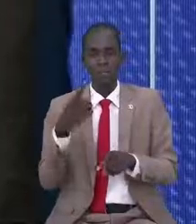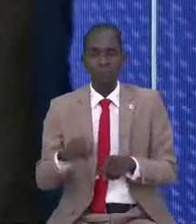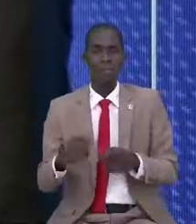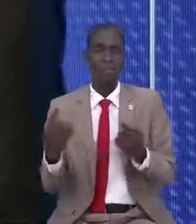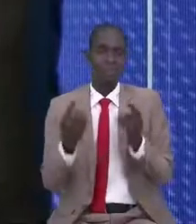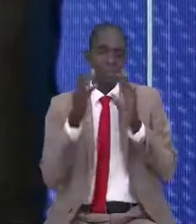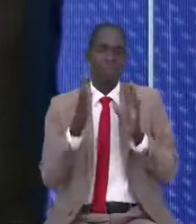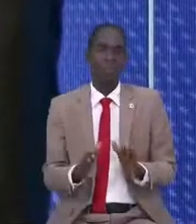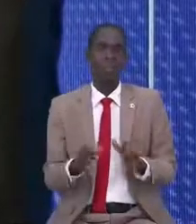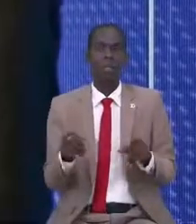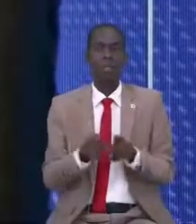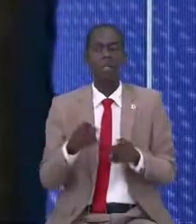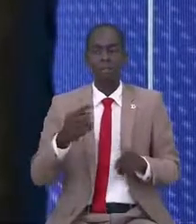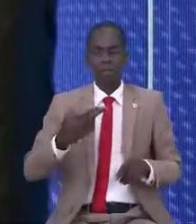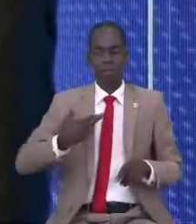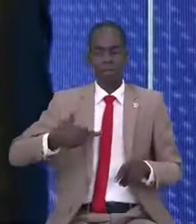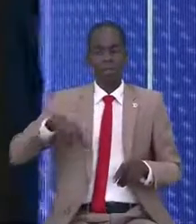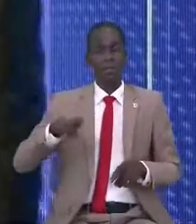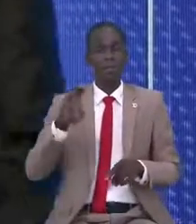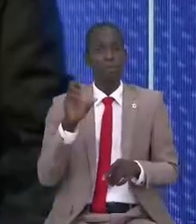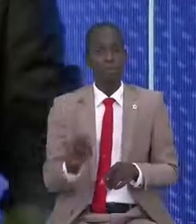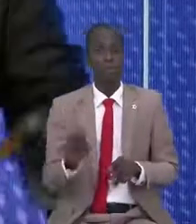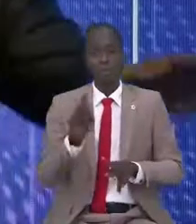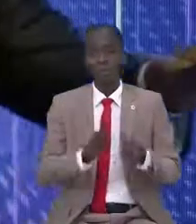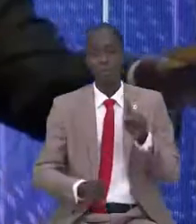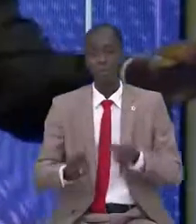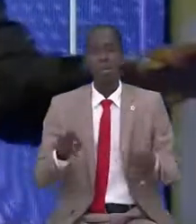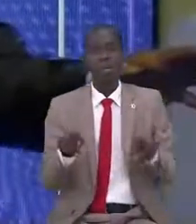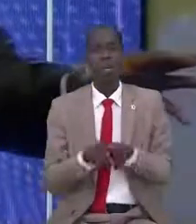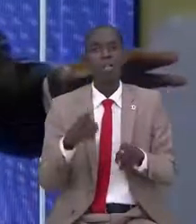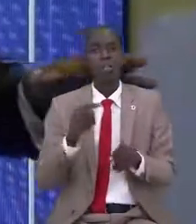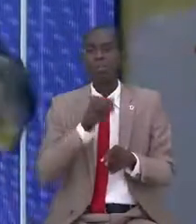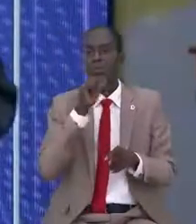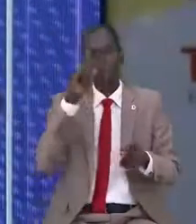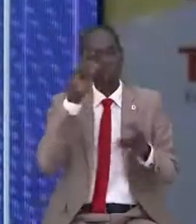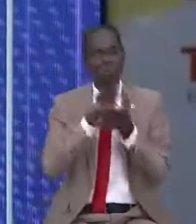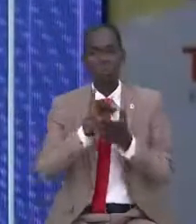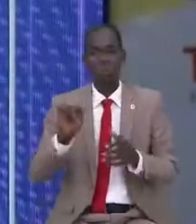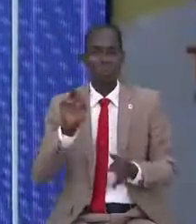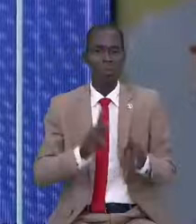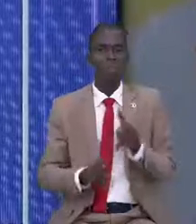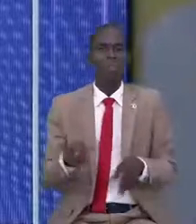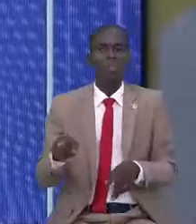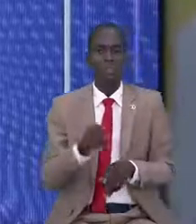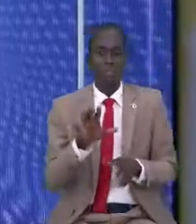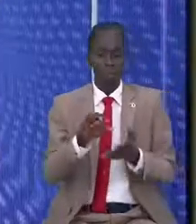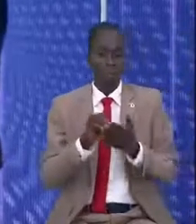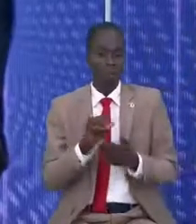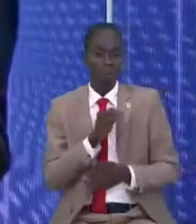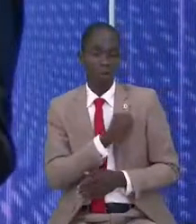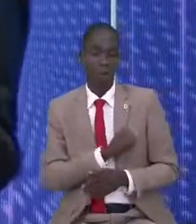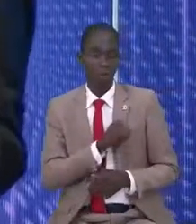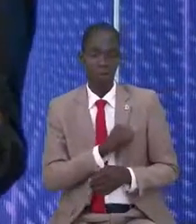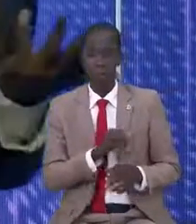païens, comme des juifs religieux, comme des païens. Leurs